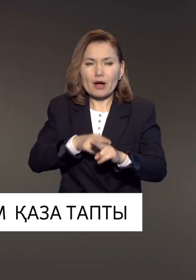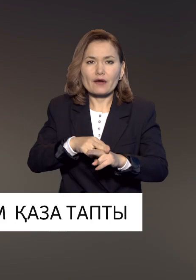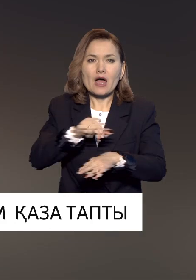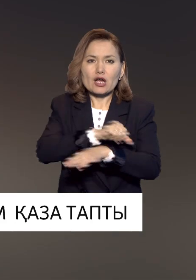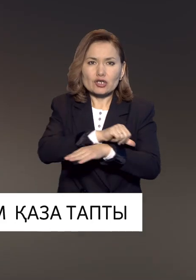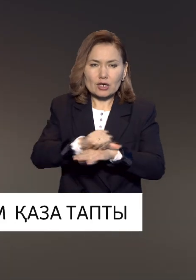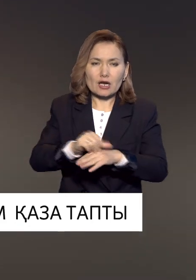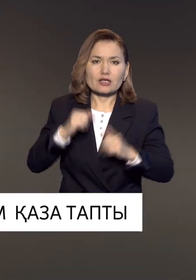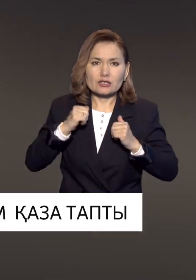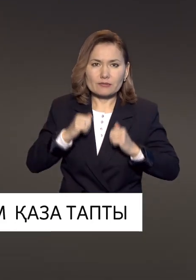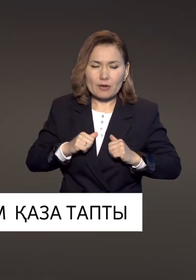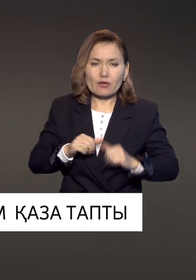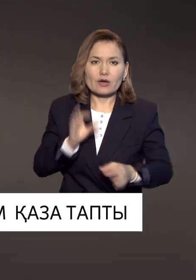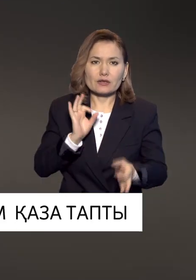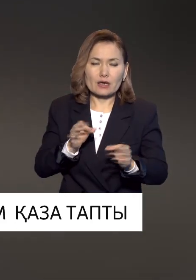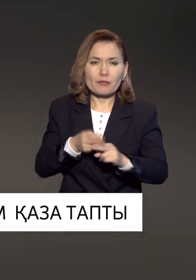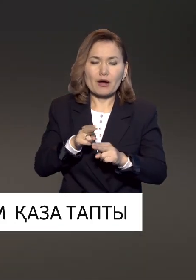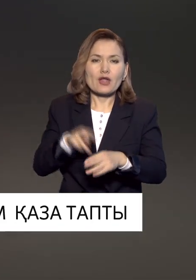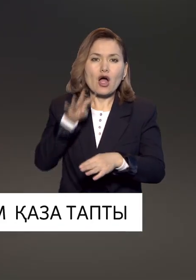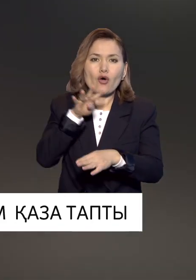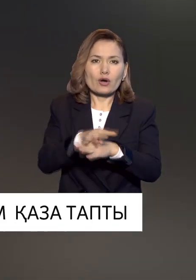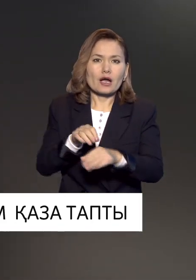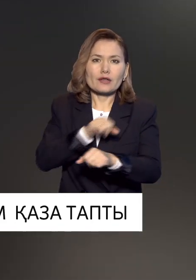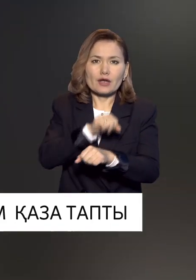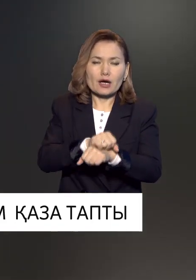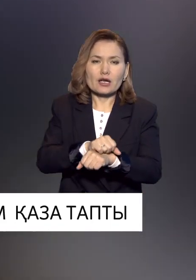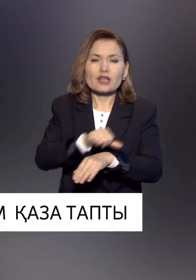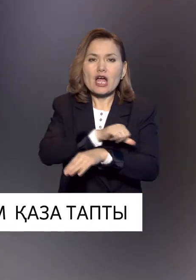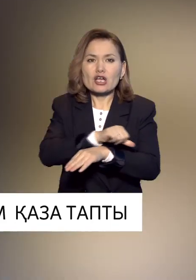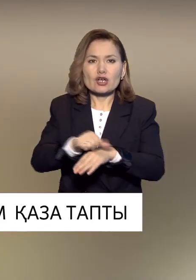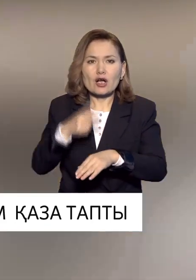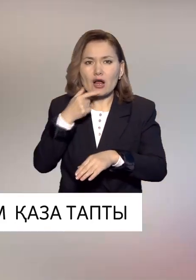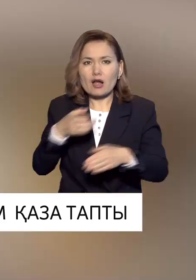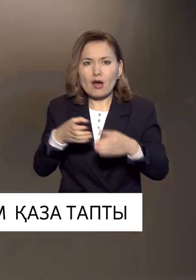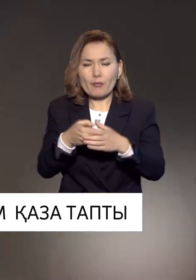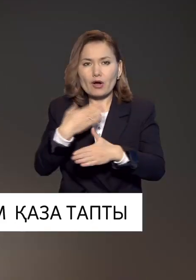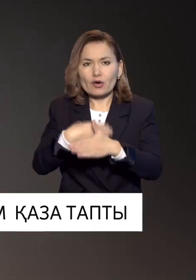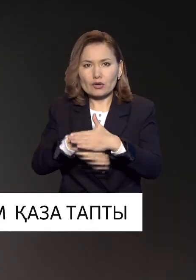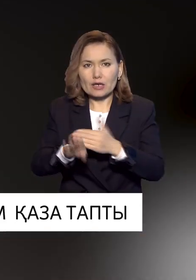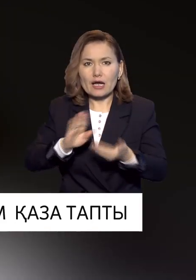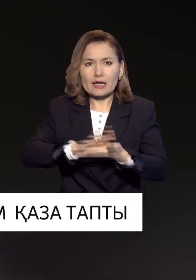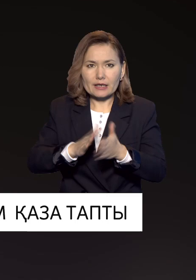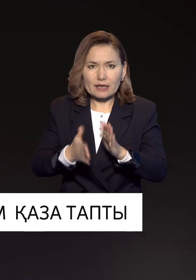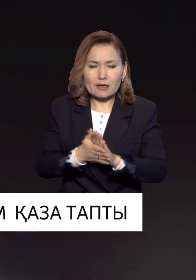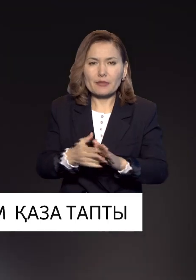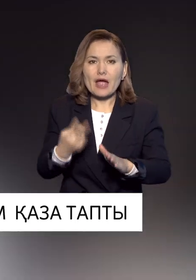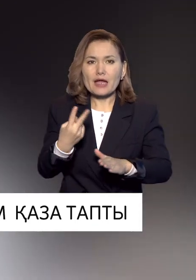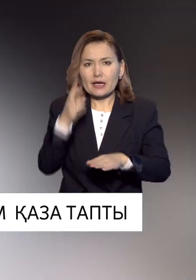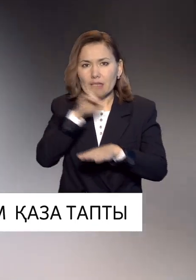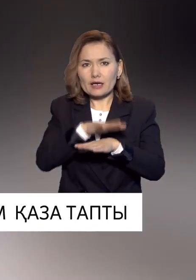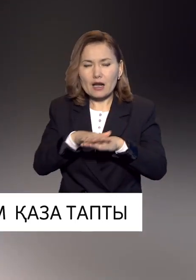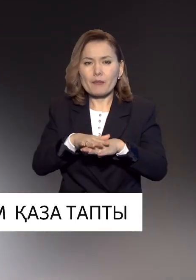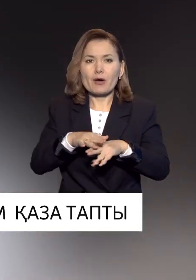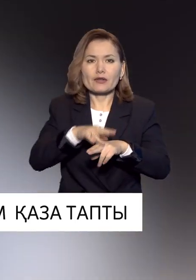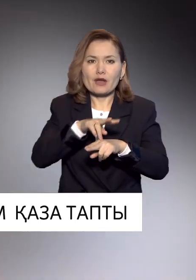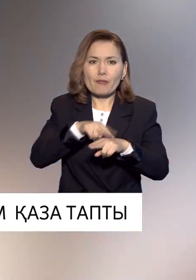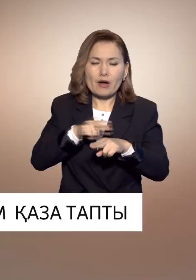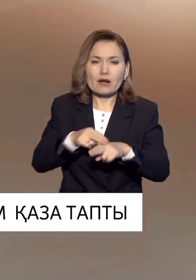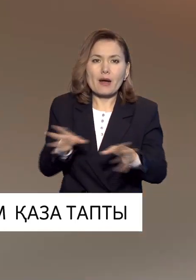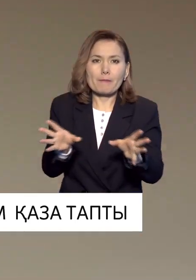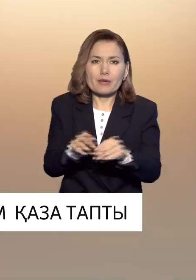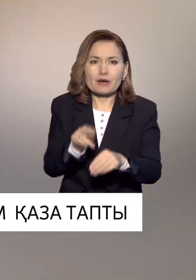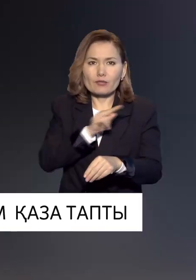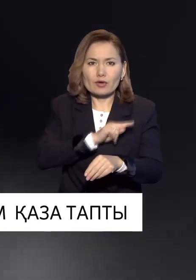тұрақталған. Тараптар оқ атуды тоқтатуға және шекараға тартылған қосымша әскерді алып кетуге келісті. Екі елдің құқық қорғау органдары шекара бойын